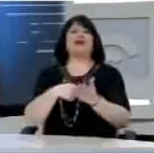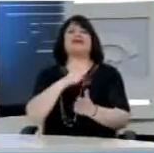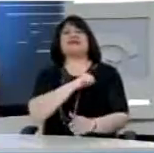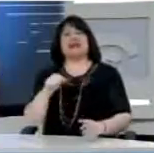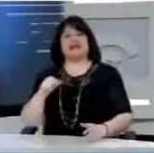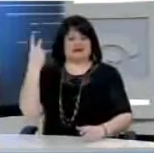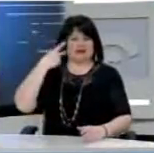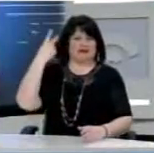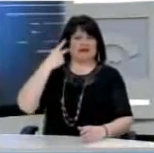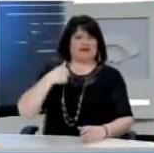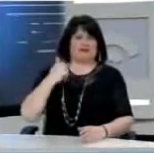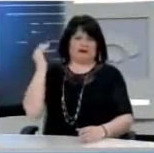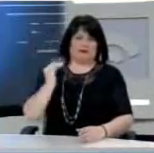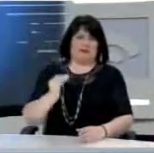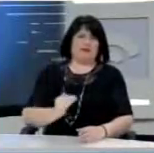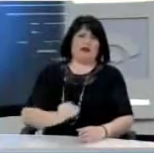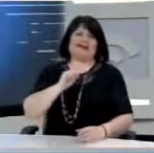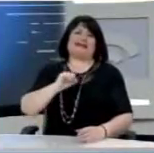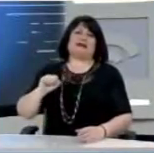και γι' αυτό, εμείς τους ρίχνουμε.